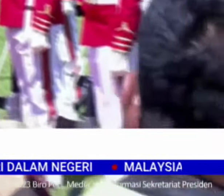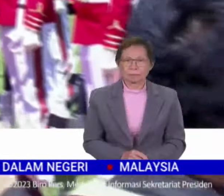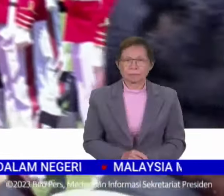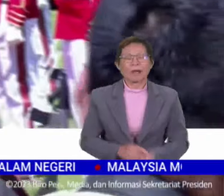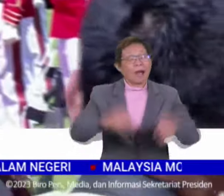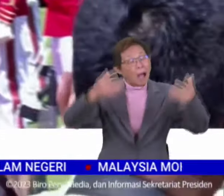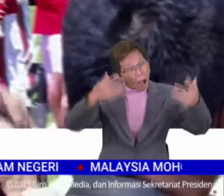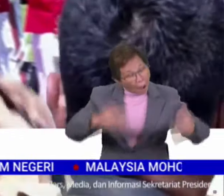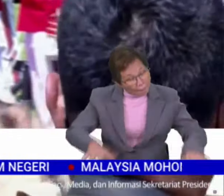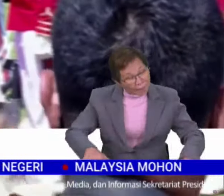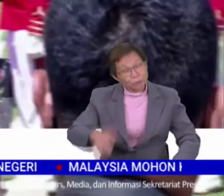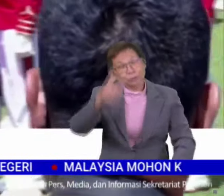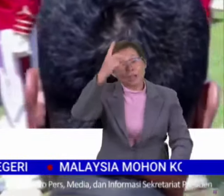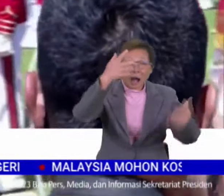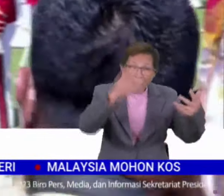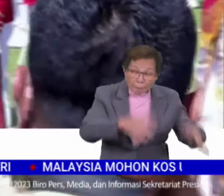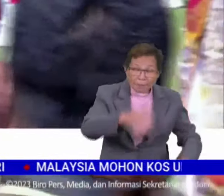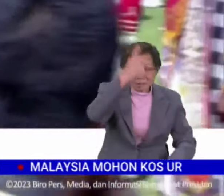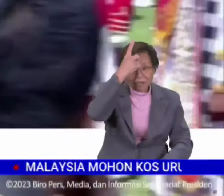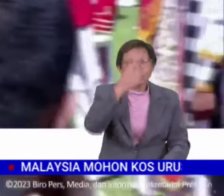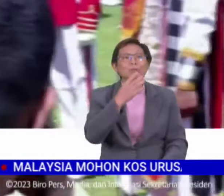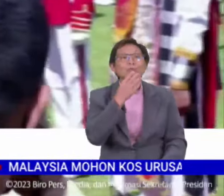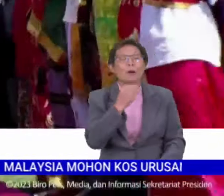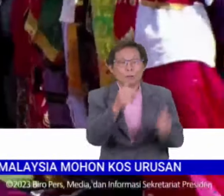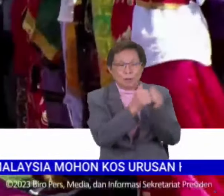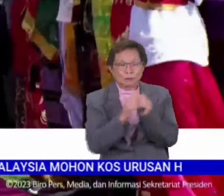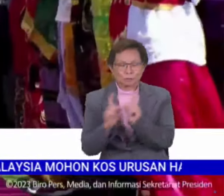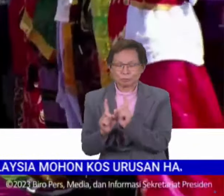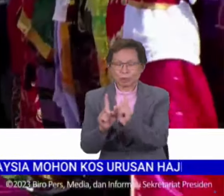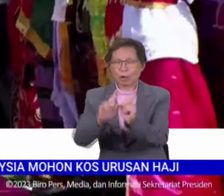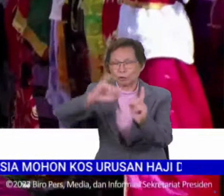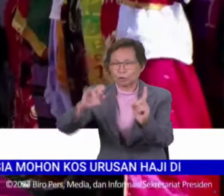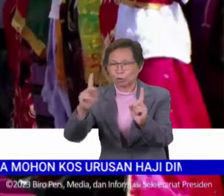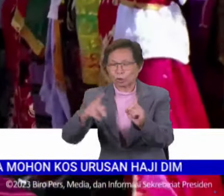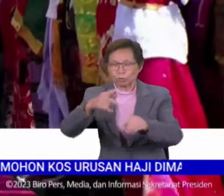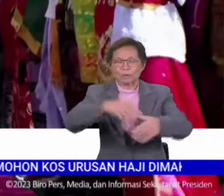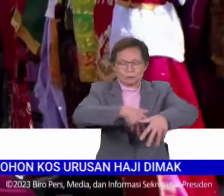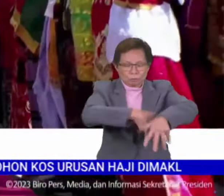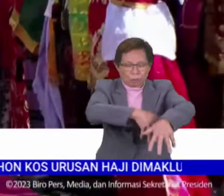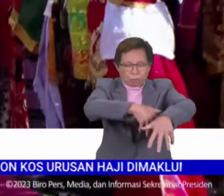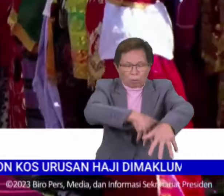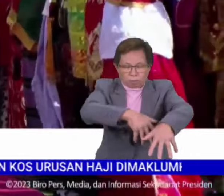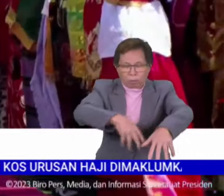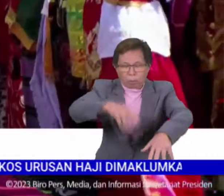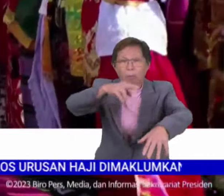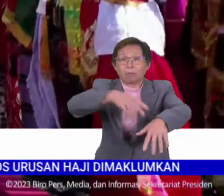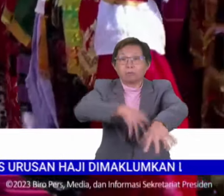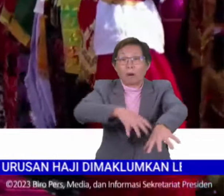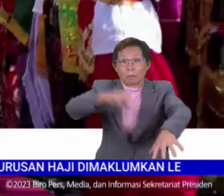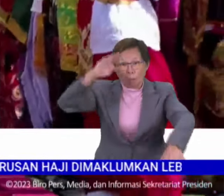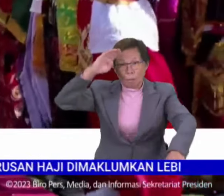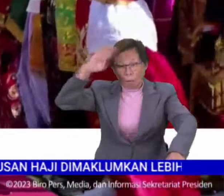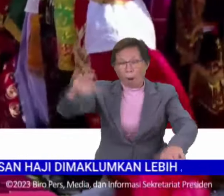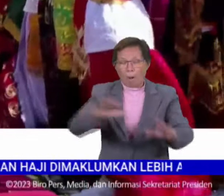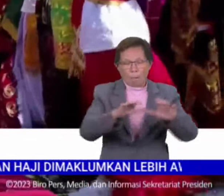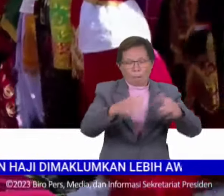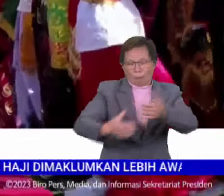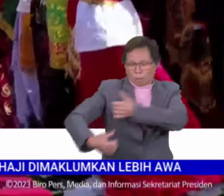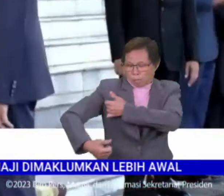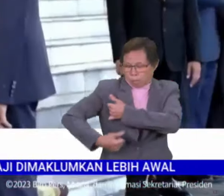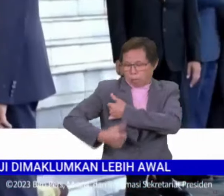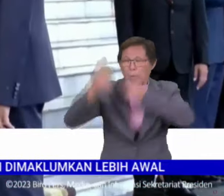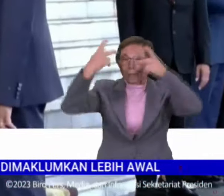Sejurus selepas itu, Datuk Seri Anwar sambil diiringi Presiden Jokowi memeriksa barisan kawalan kehormat yang terdiri daripada anggota Pasukan